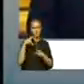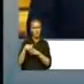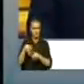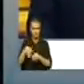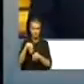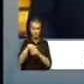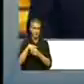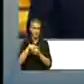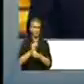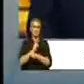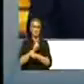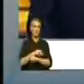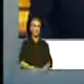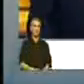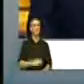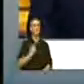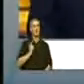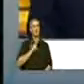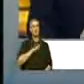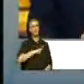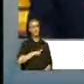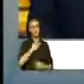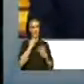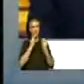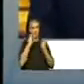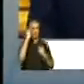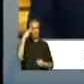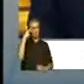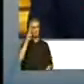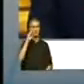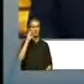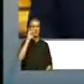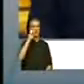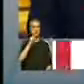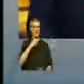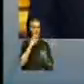מיד בסערה. נחכה בסבלנות. אני מאוד מודה לך פרופסור שיין על הדברים האלה, תודה רבה. תודה לך.